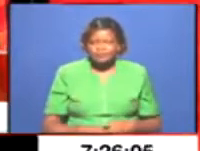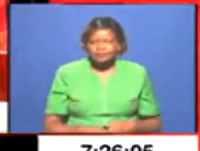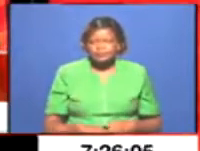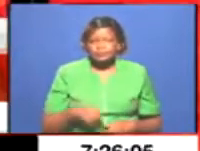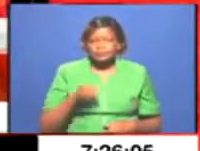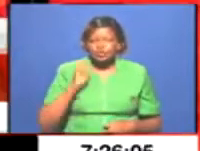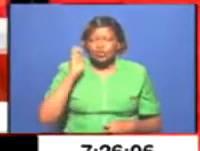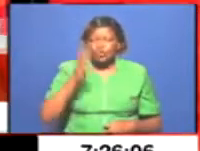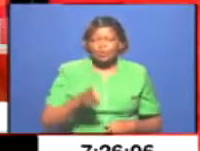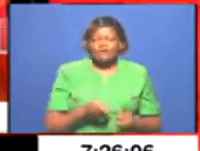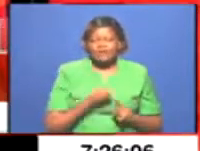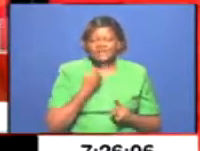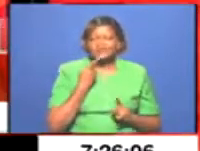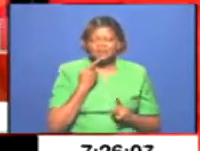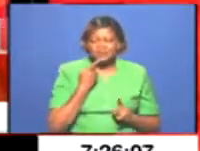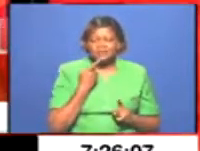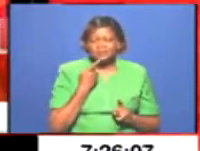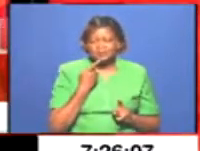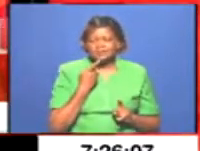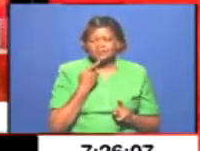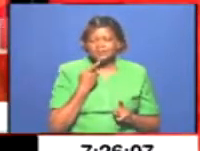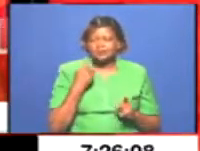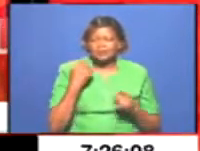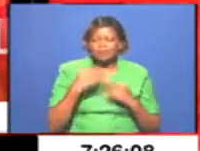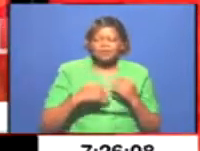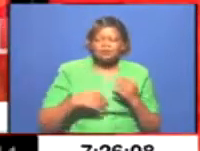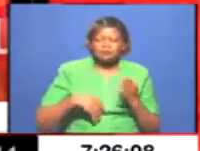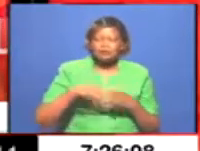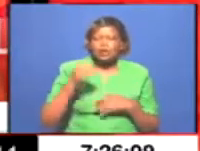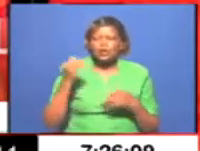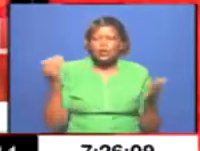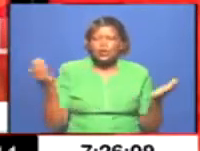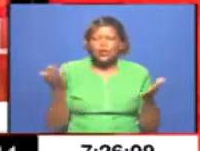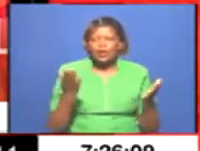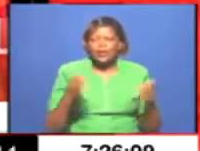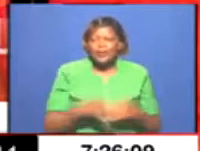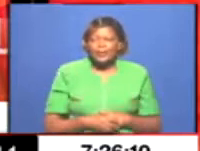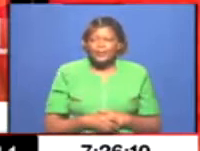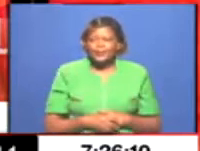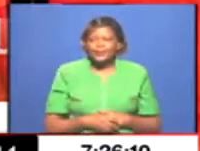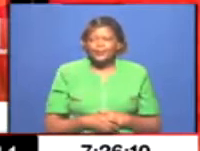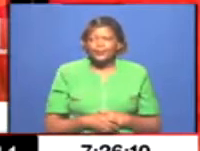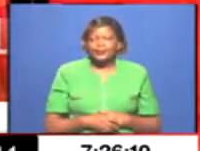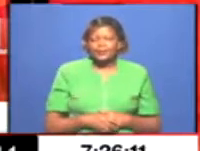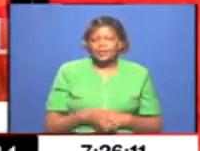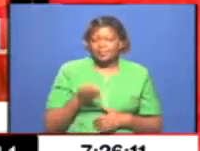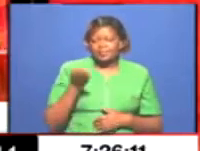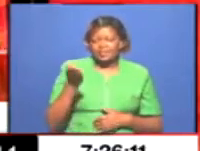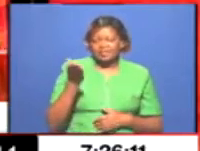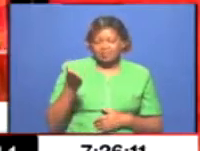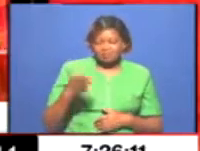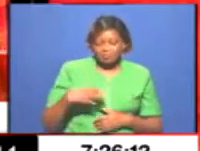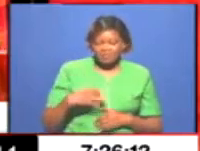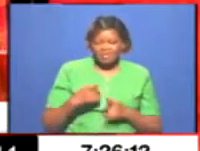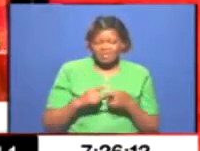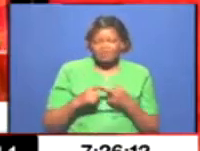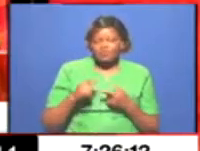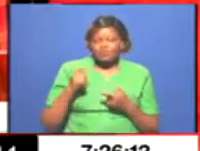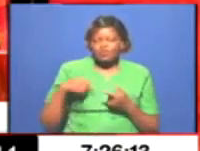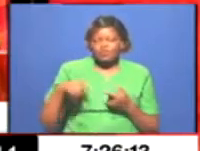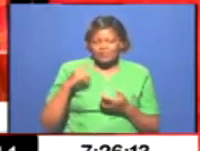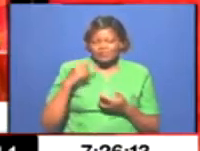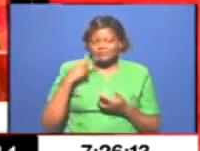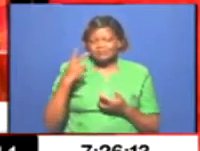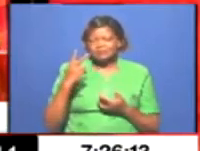a first in being played out in that wilderness. And we look at it